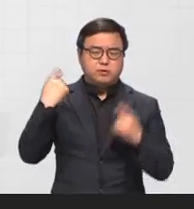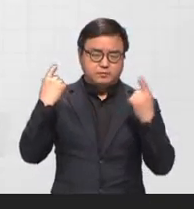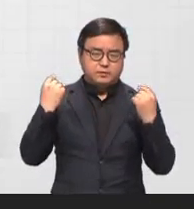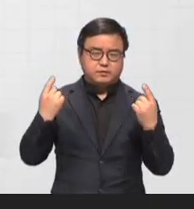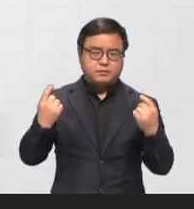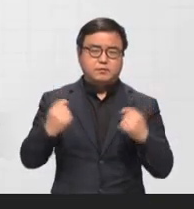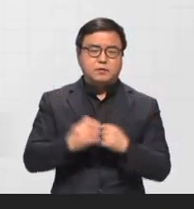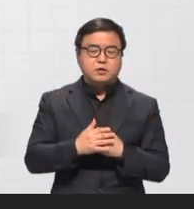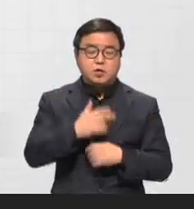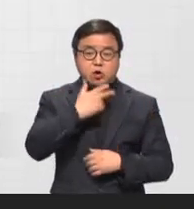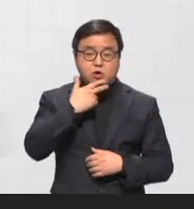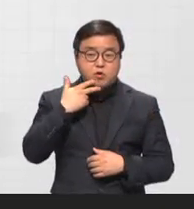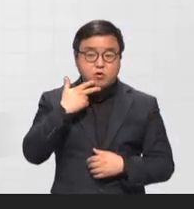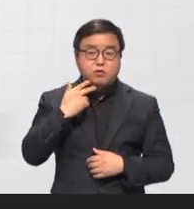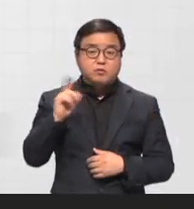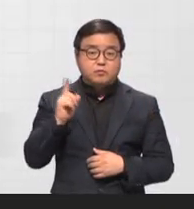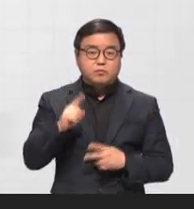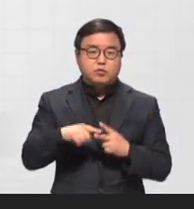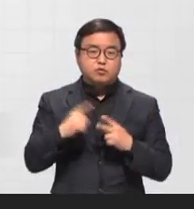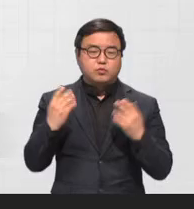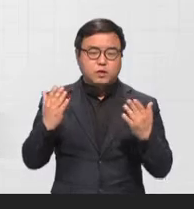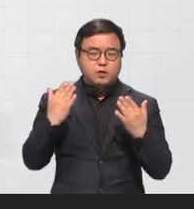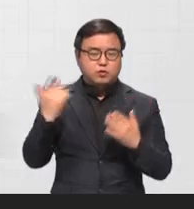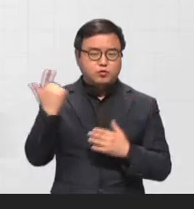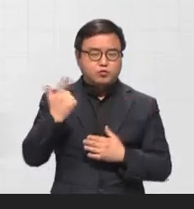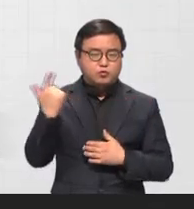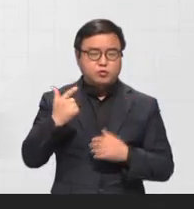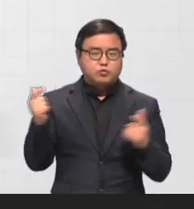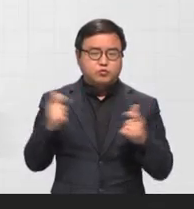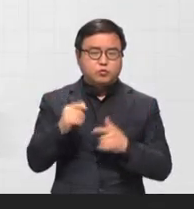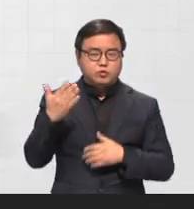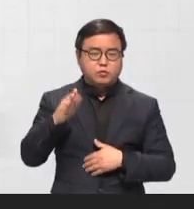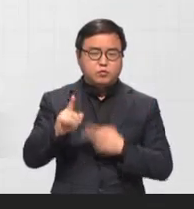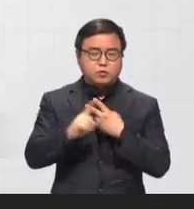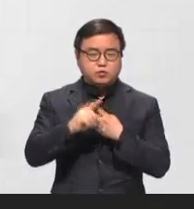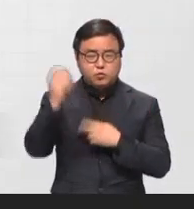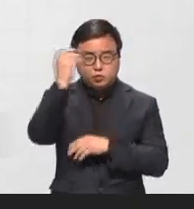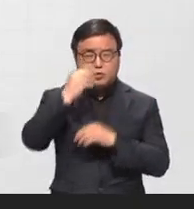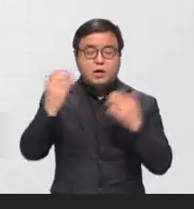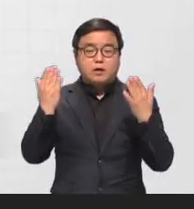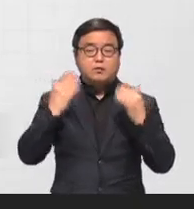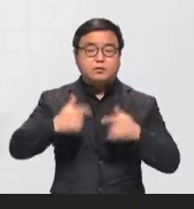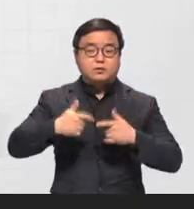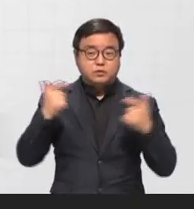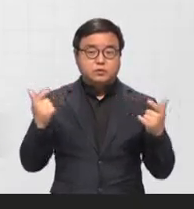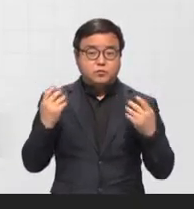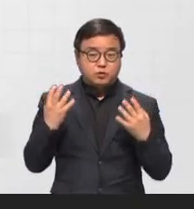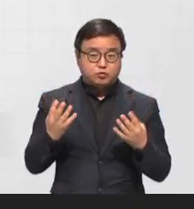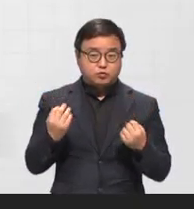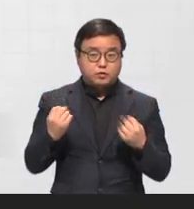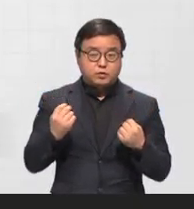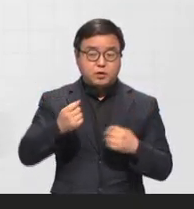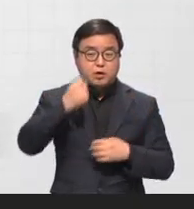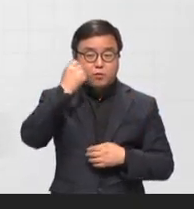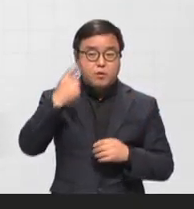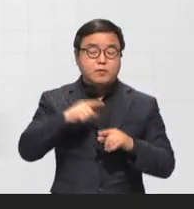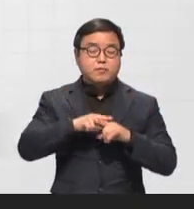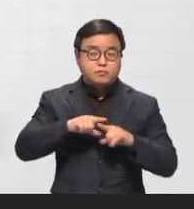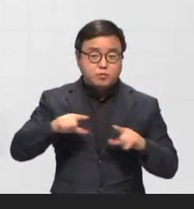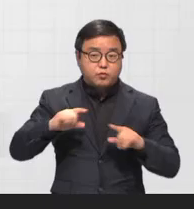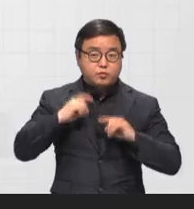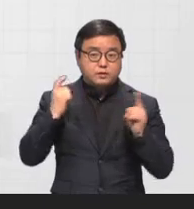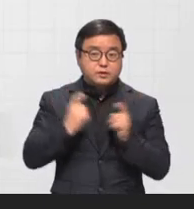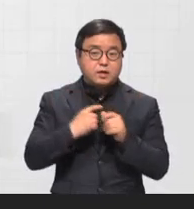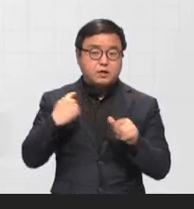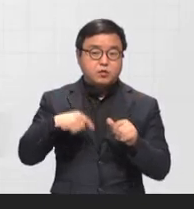월평균 사교육비는 초등학교에서 6000원 줄었지만 중학교 고등학교의 선들 없고 수학교과서 의 월평균 사교육비 역시 고등학교